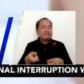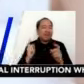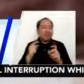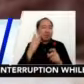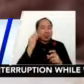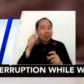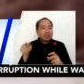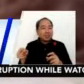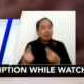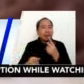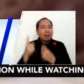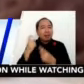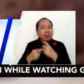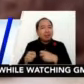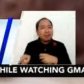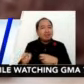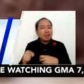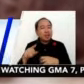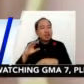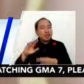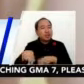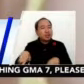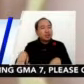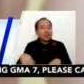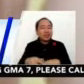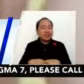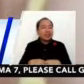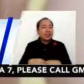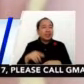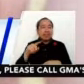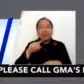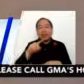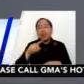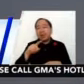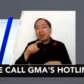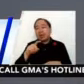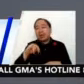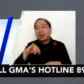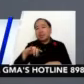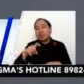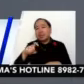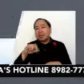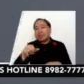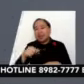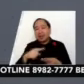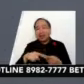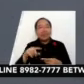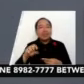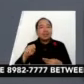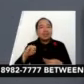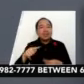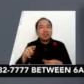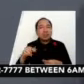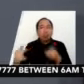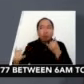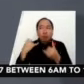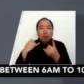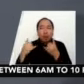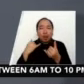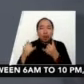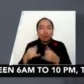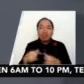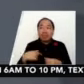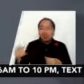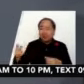raw siya ng mga anak na sina Zia at Sixto. Tinatawagan na nga ako, sabi ko, mabilis na lang.